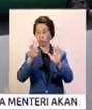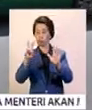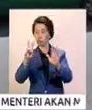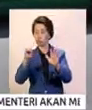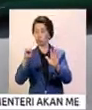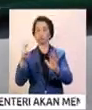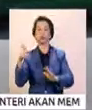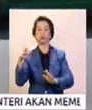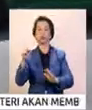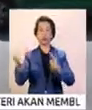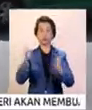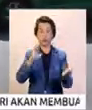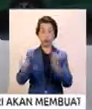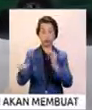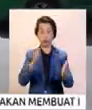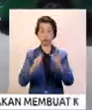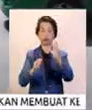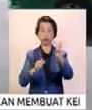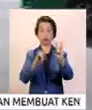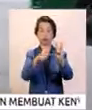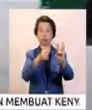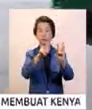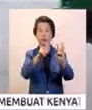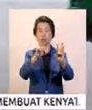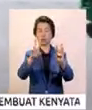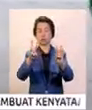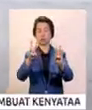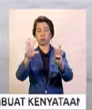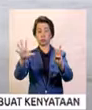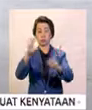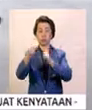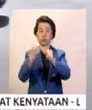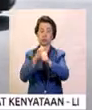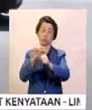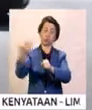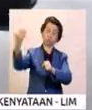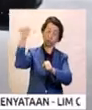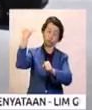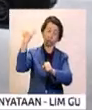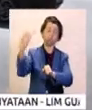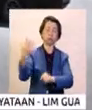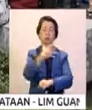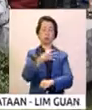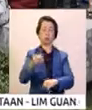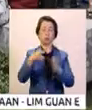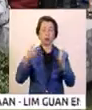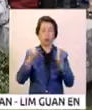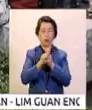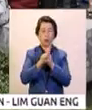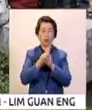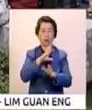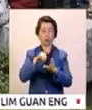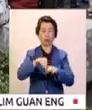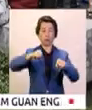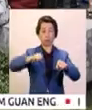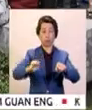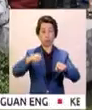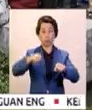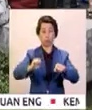kes berbanding 6,265 kes tahun sebelumnya. Sementara itu, kemalangan melibatkan